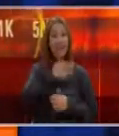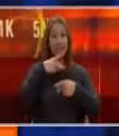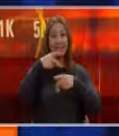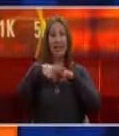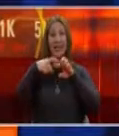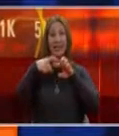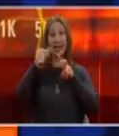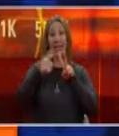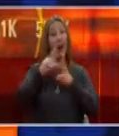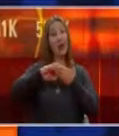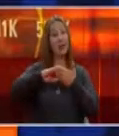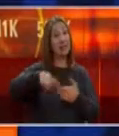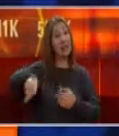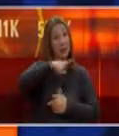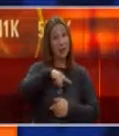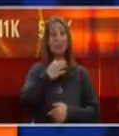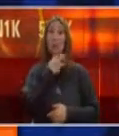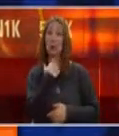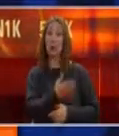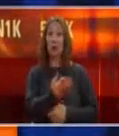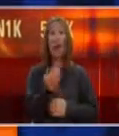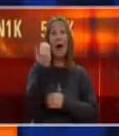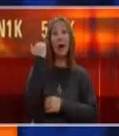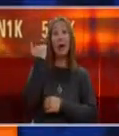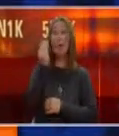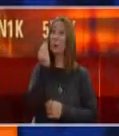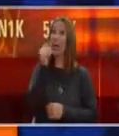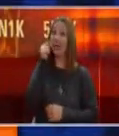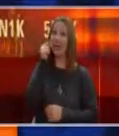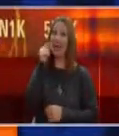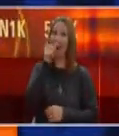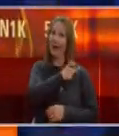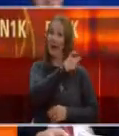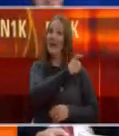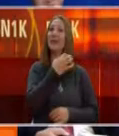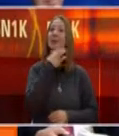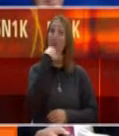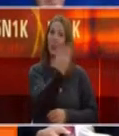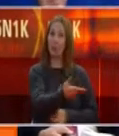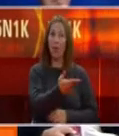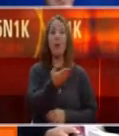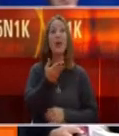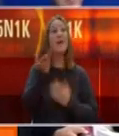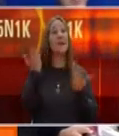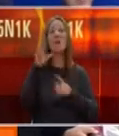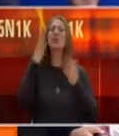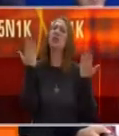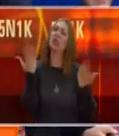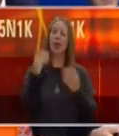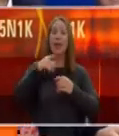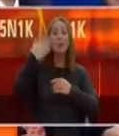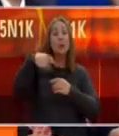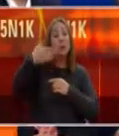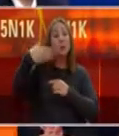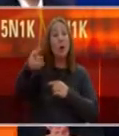burada arkadaşlarıma teşekkür ediyorum. Arkamdaki güzel insanlara teşekkür ediyorum. Ve inşallah daha nice